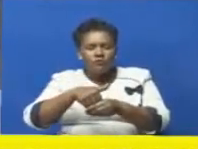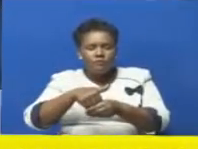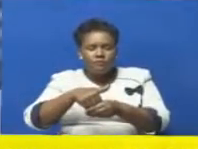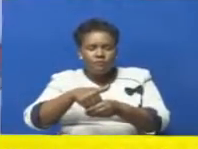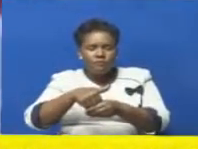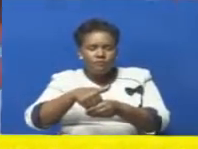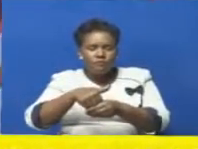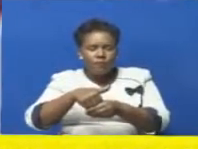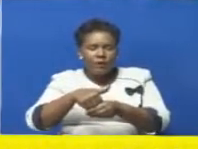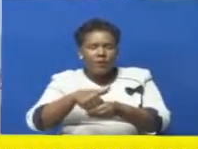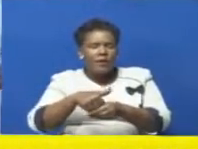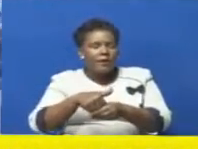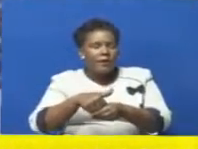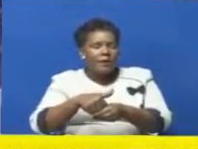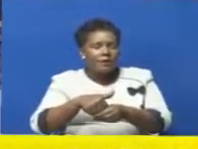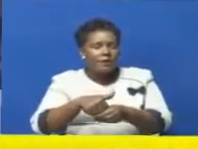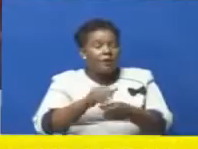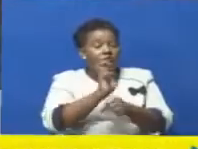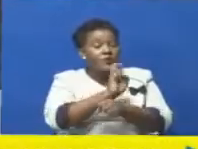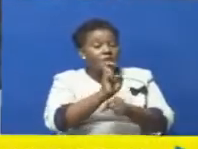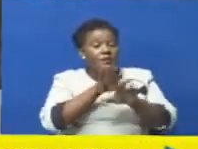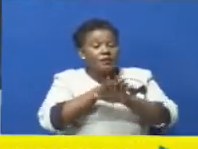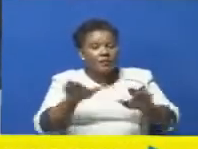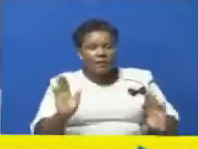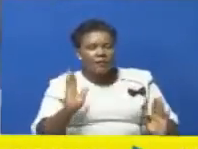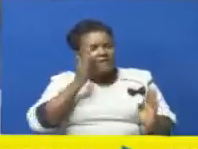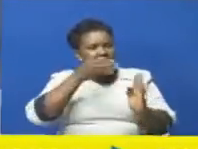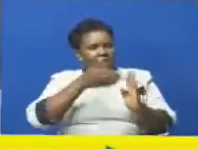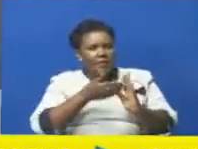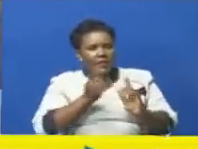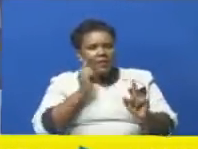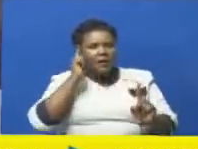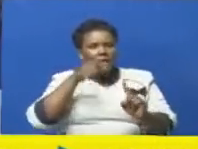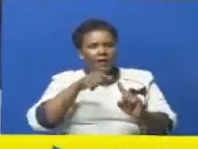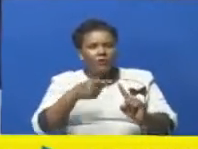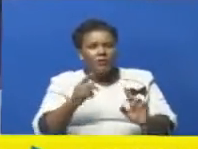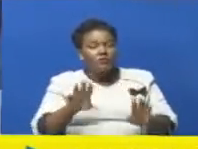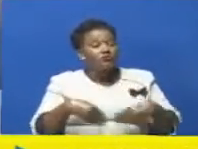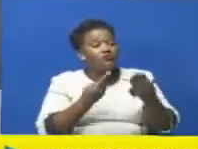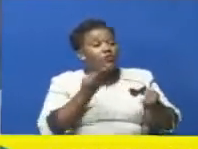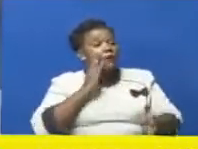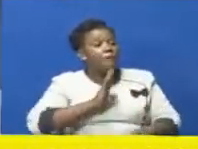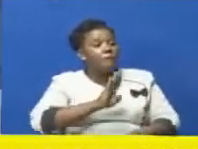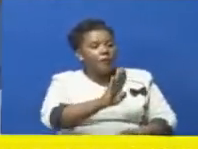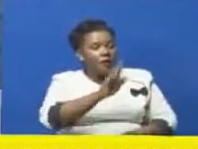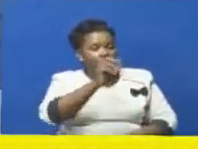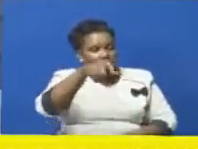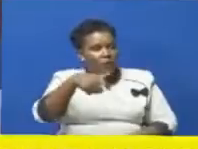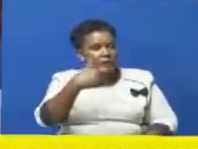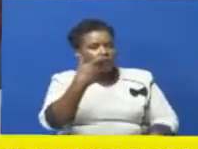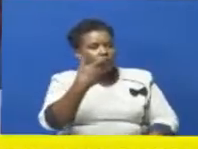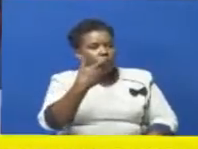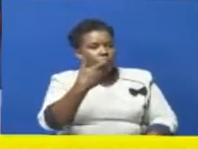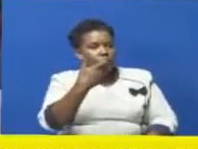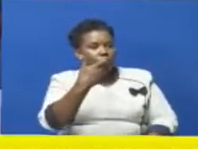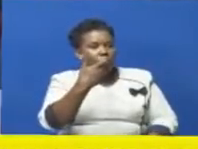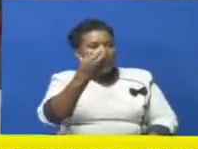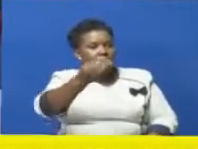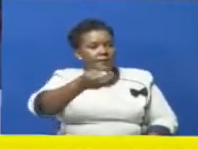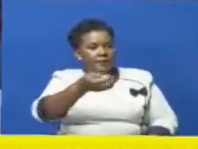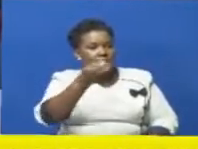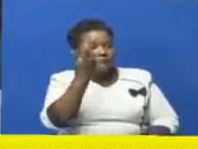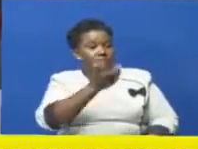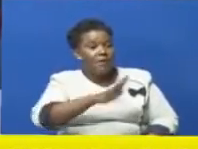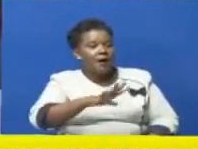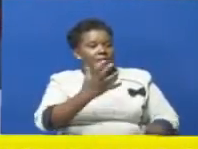ya mkoa na wilaya ya Mlele wamefika kutoa pole kwa wananchi wa kijiji cha Maji Moto. Na ndio maana